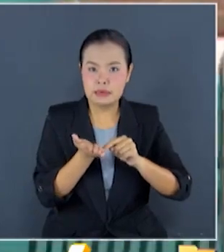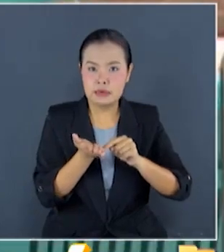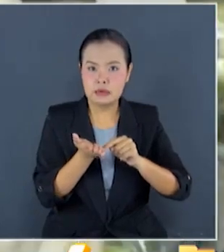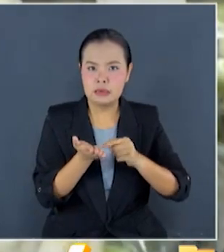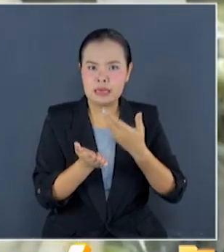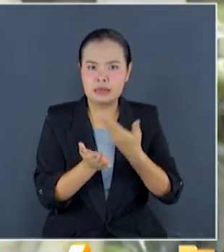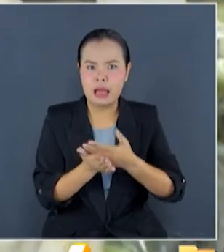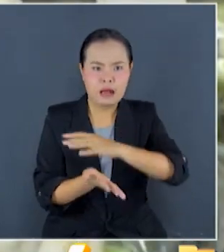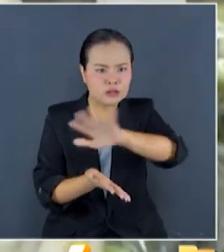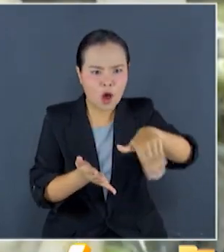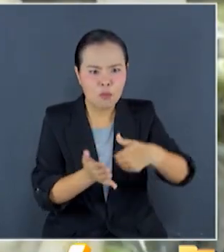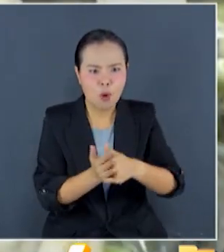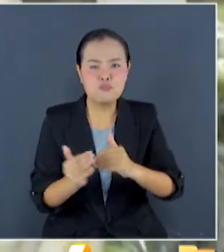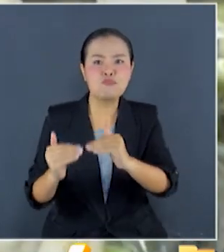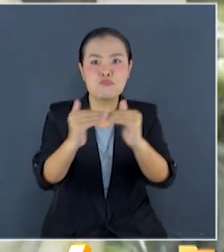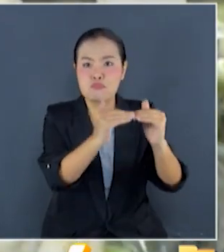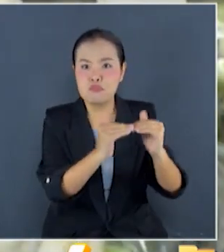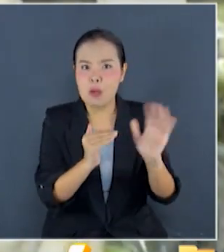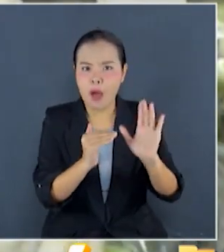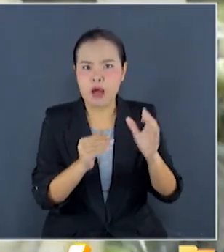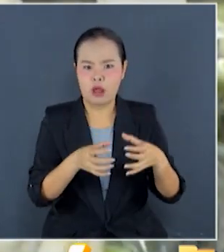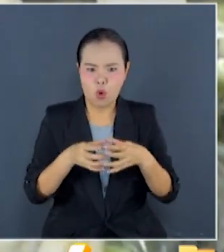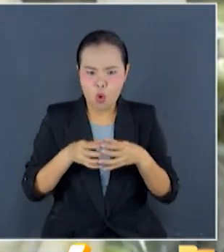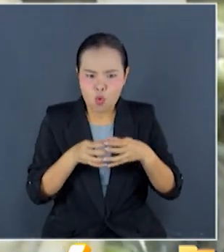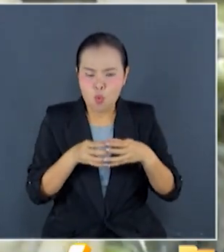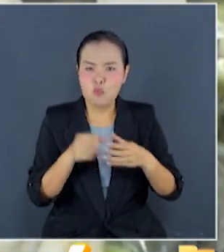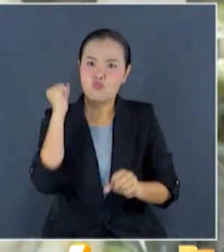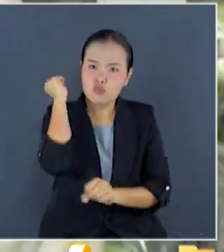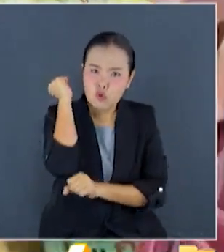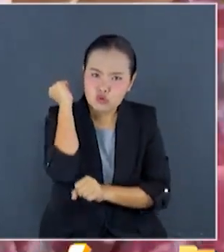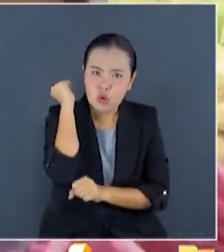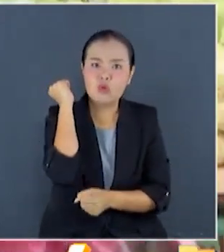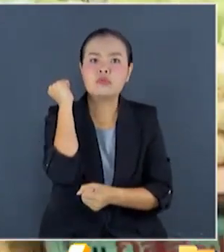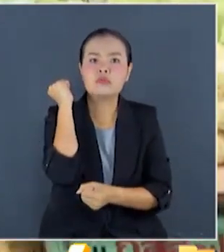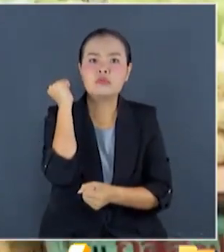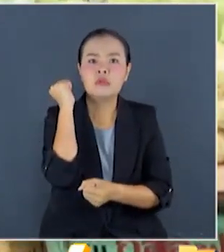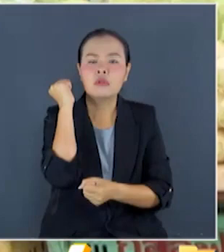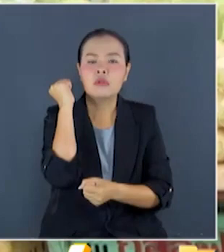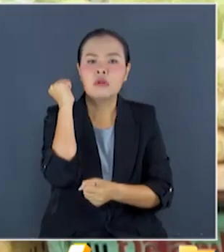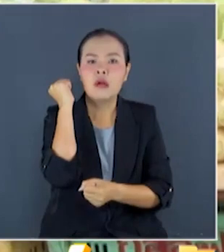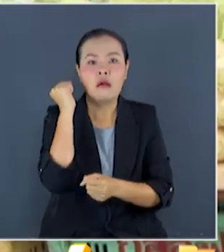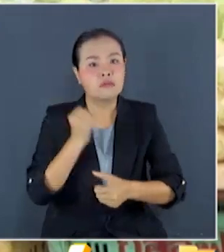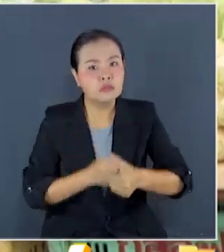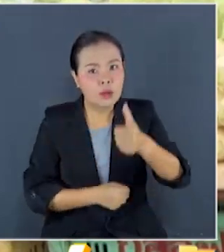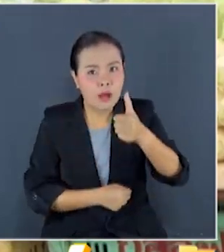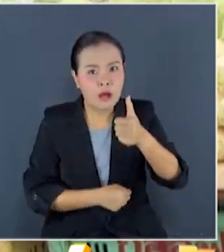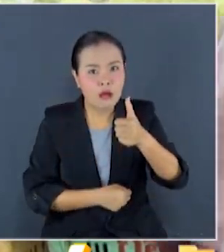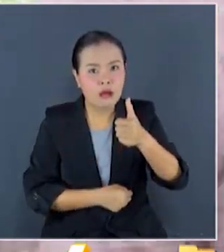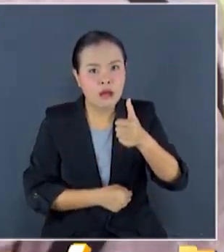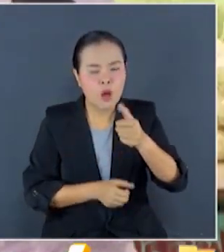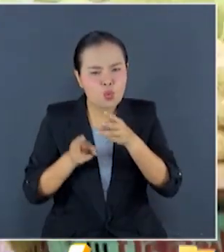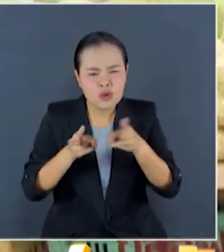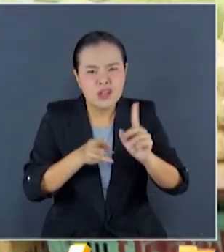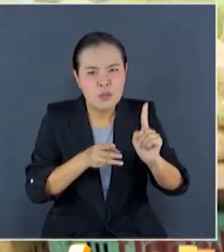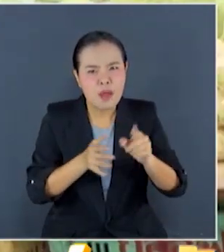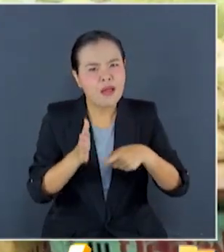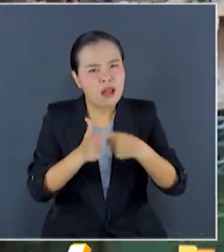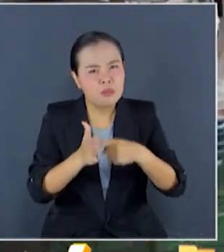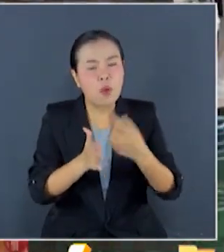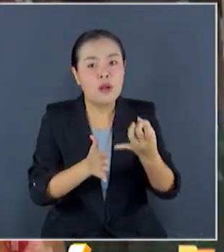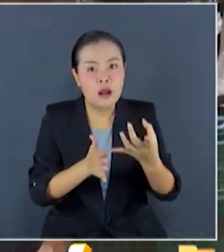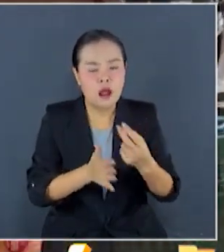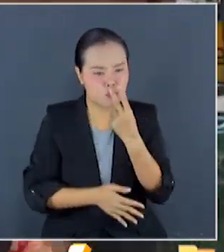ไม่ต้องแจกทุกคนแจกกลุ่มที่เขาเปราะบางนายกบอกว่าก็ต้องไปดูว่าสิ่งที่ปปช.บอกมาเป็นอย่างไรเหตุผลคืออะ